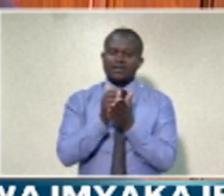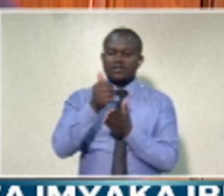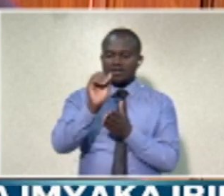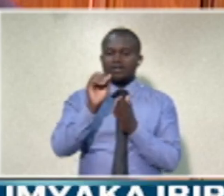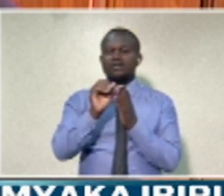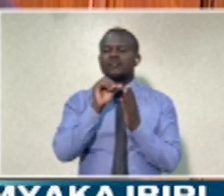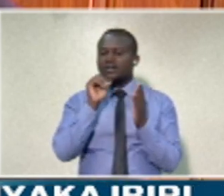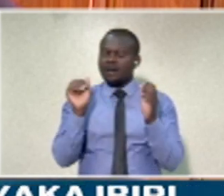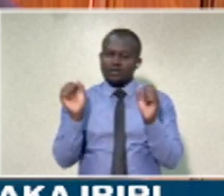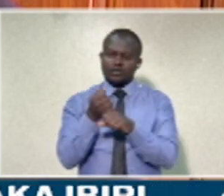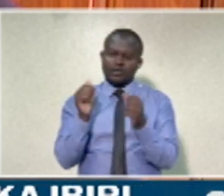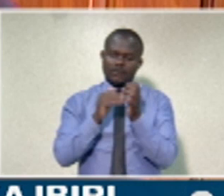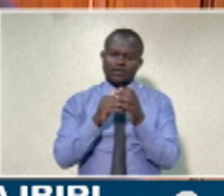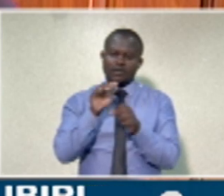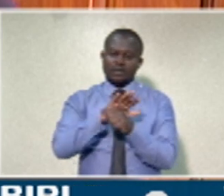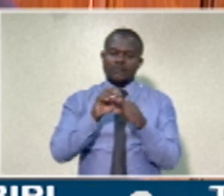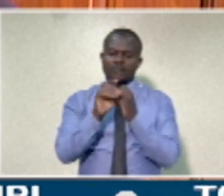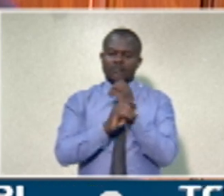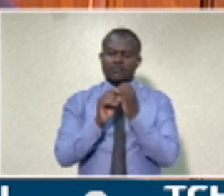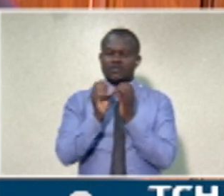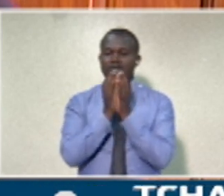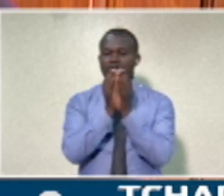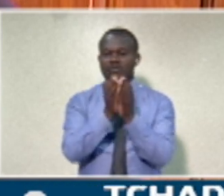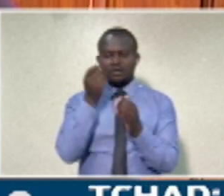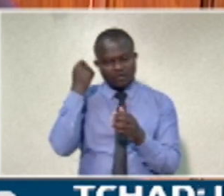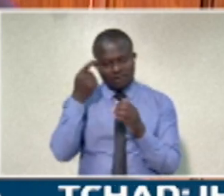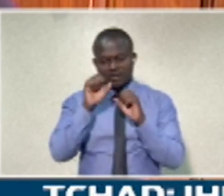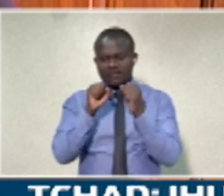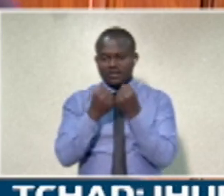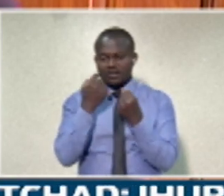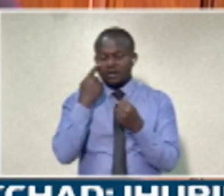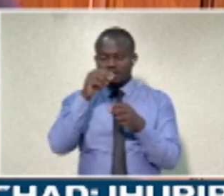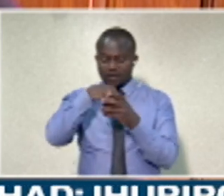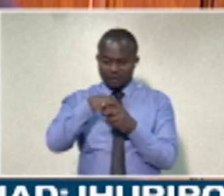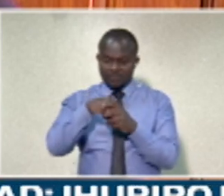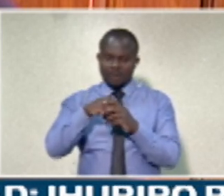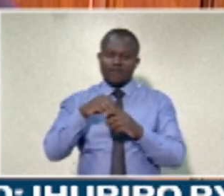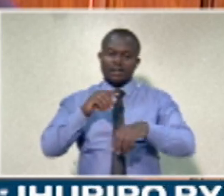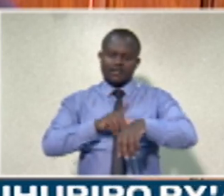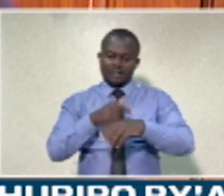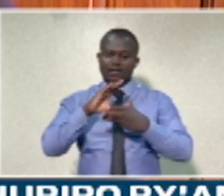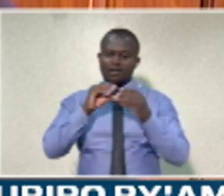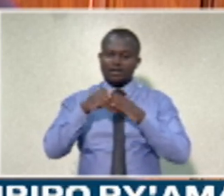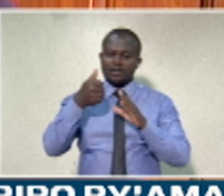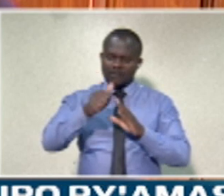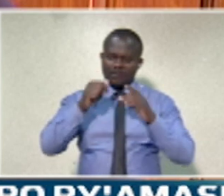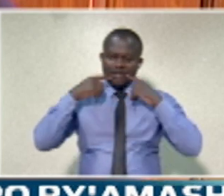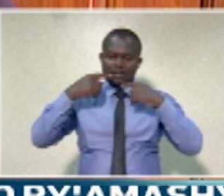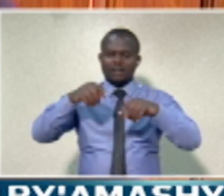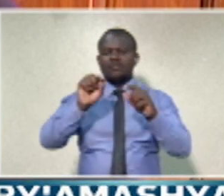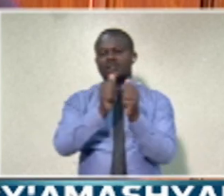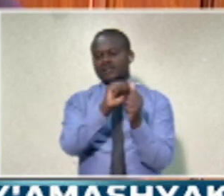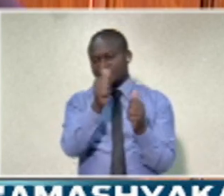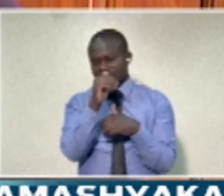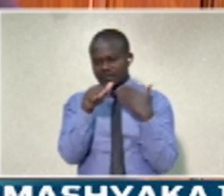ntushobora kongera kuyuzuza uri mu karere ka Rusizi. Icyo gihe sisitemu irahita kubona kurimo, ndetse n'igihe amanota yawe yasohotse n'ibindi byose